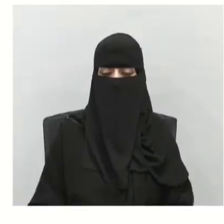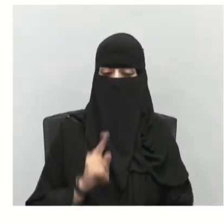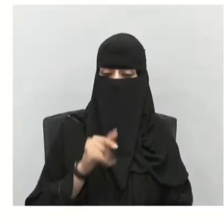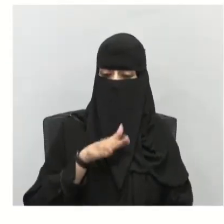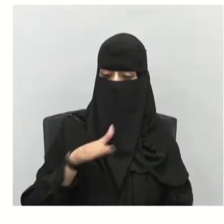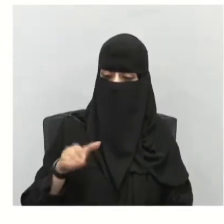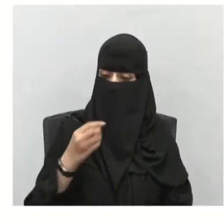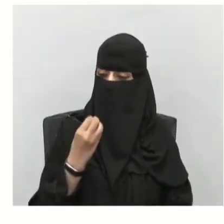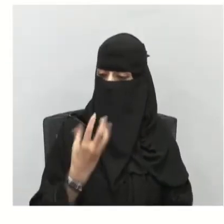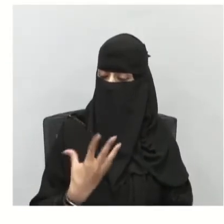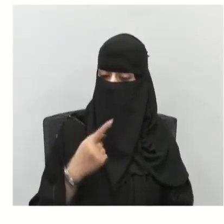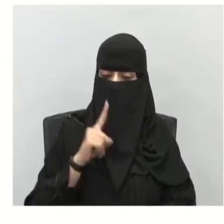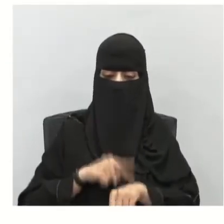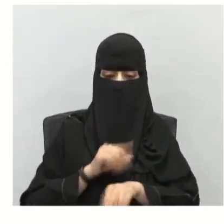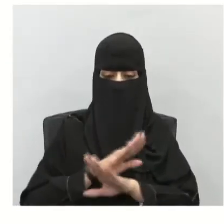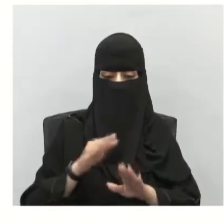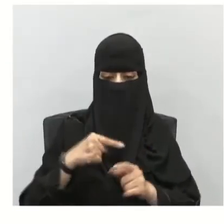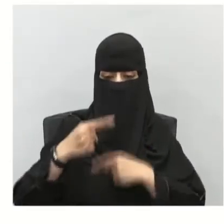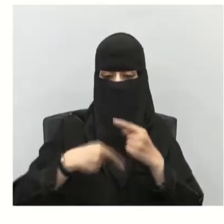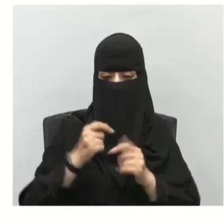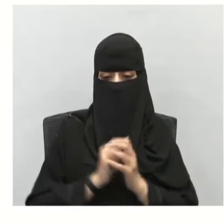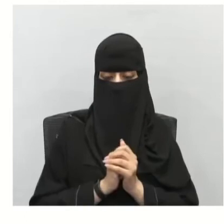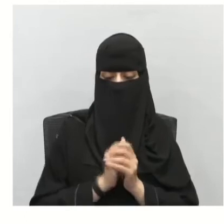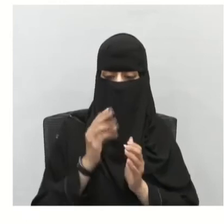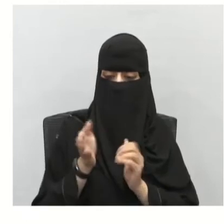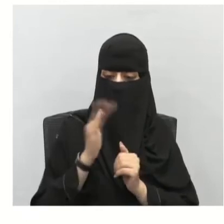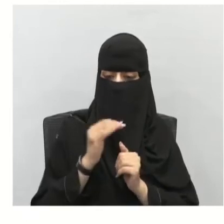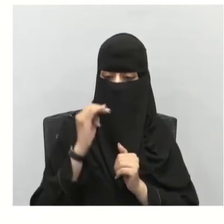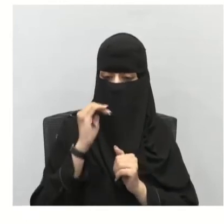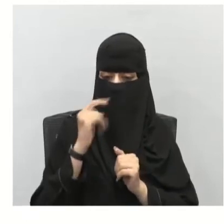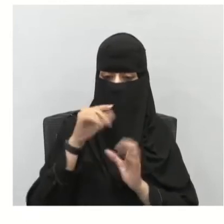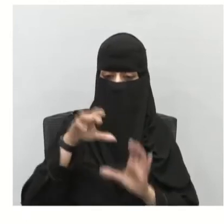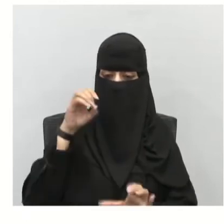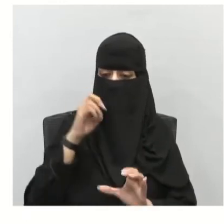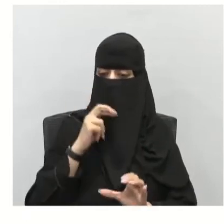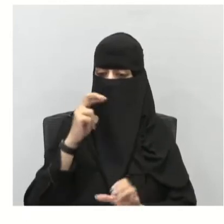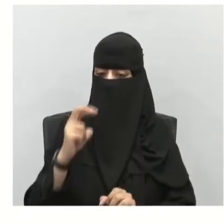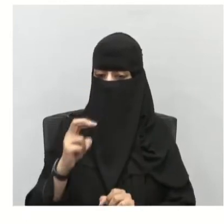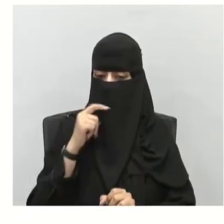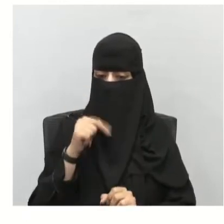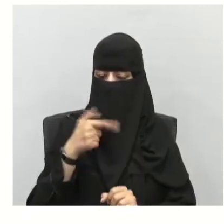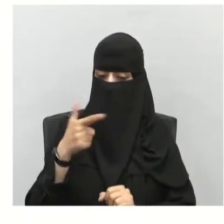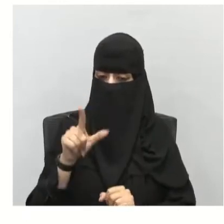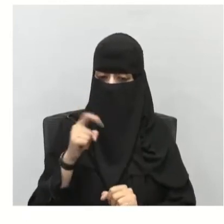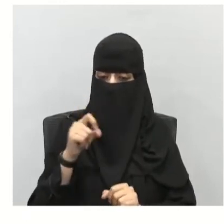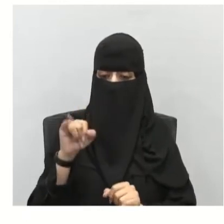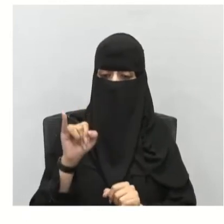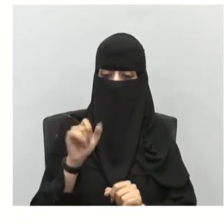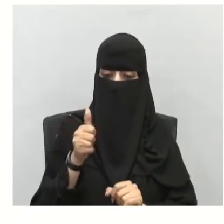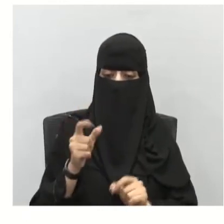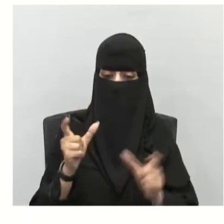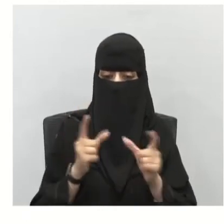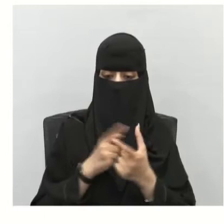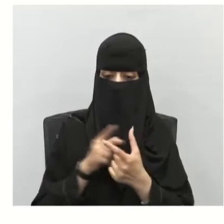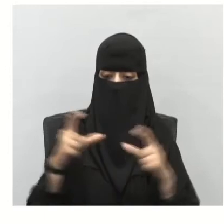إذا صغاري الرائعين انتهى الوقت، هيا نكمل. فقرة جيم، اختاروا الإجابة الصحيحة مما بين